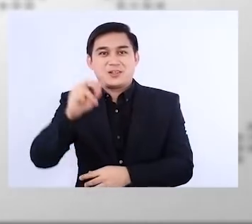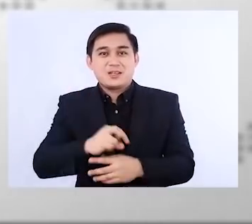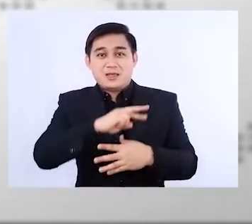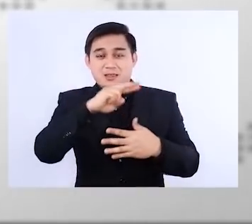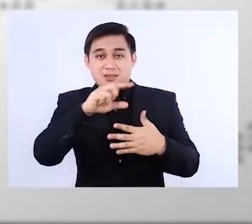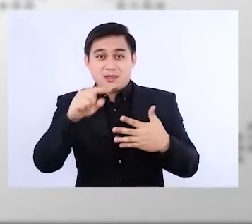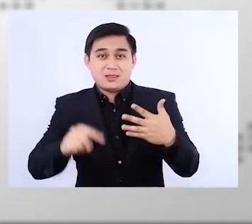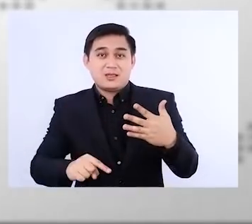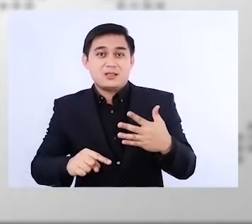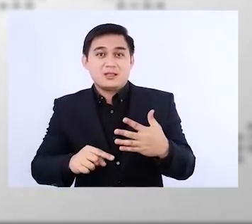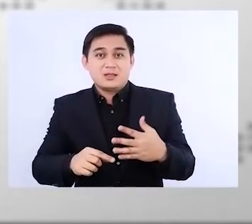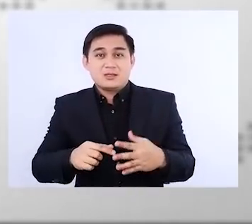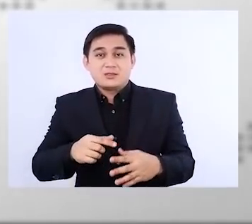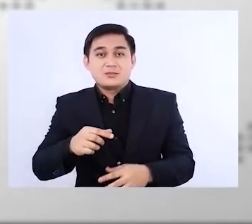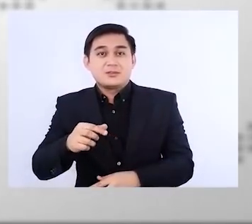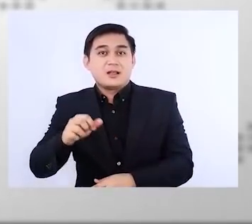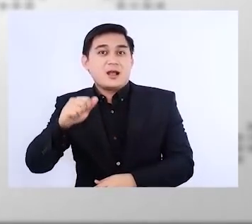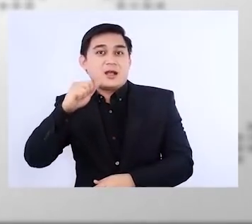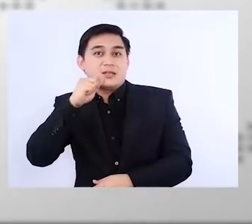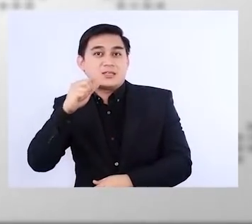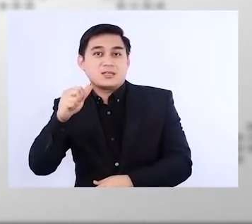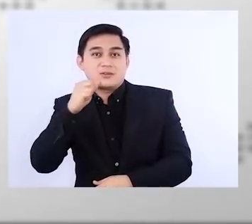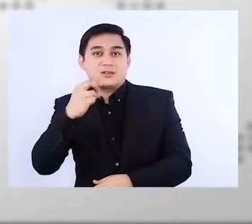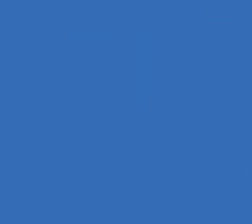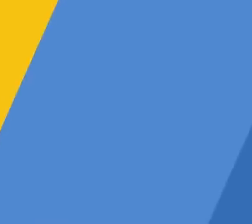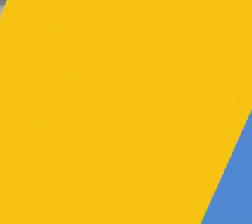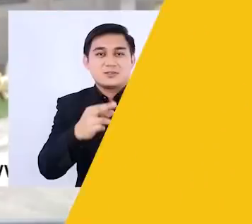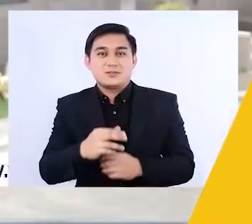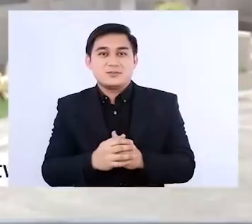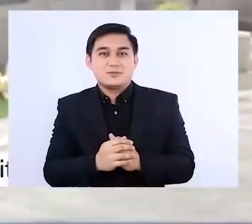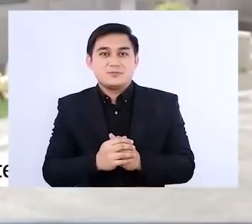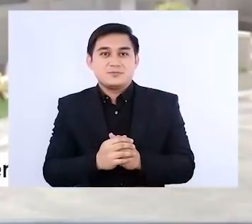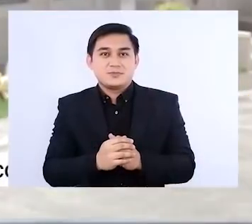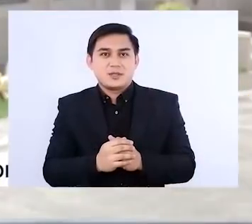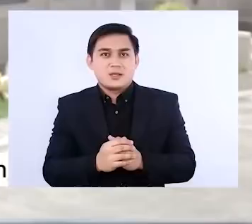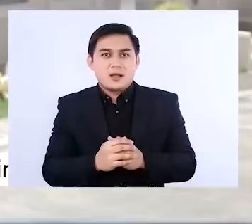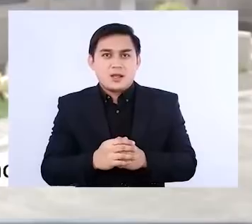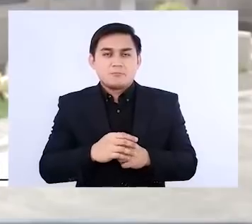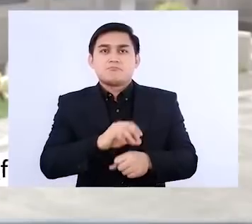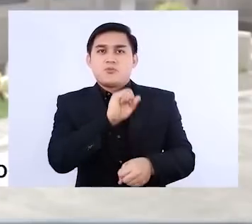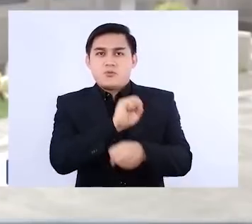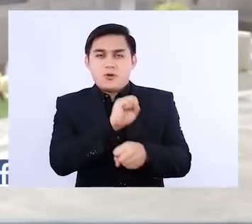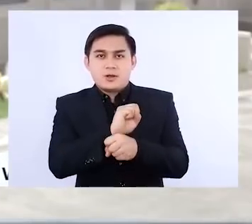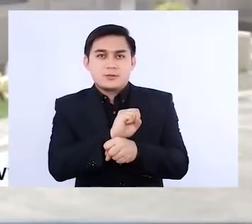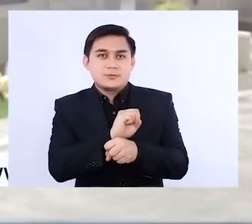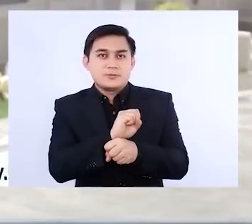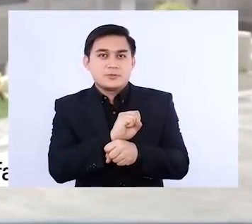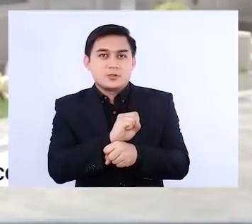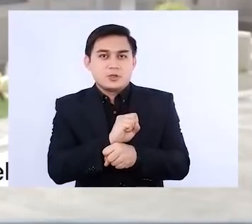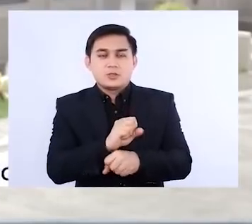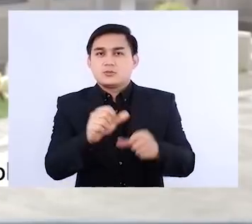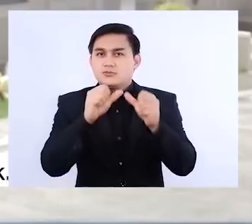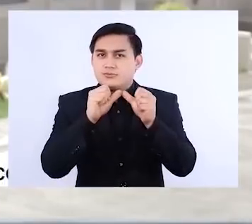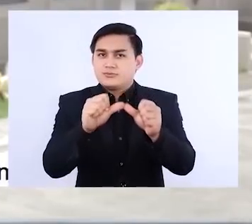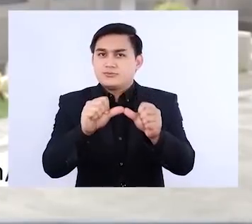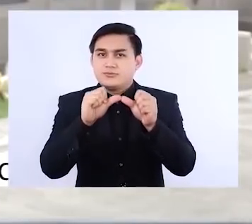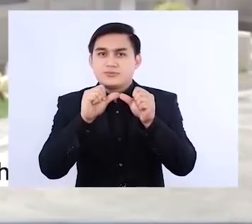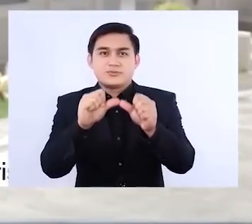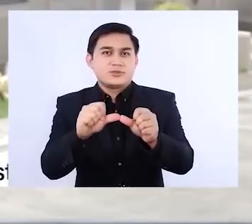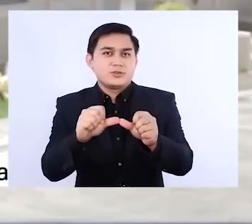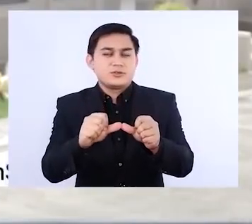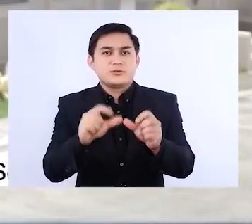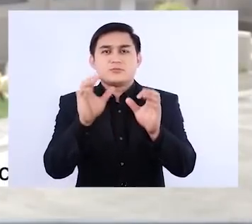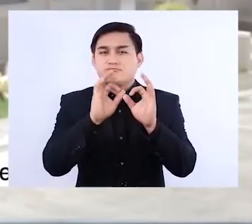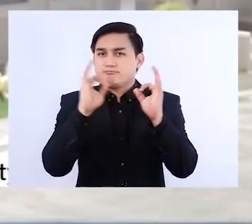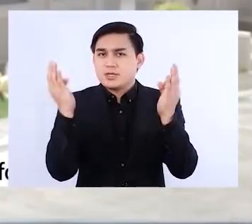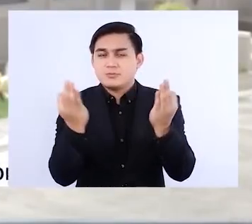kabuang detalye sa report ni kapatid na Azel Arconada. Kabuhayan. Ito ang isa sa walang sawang itinataguyod ng